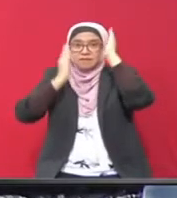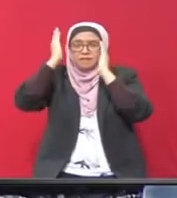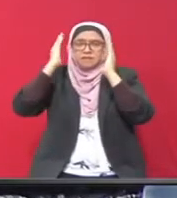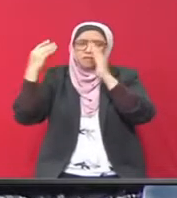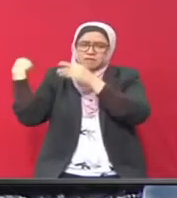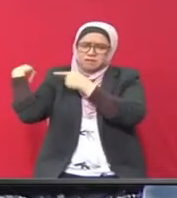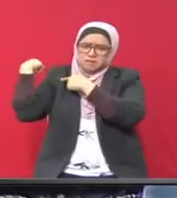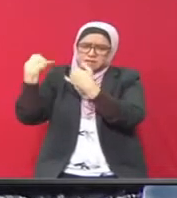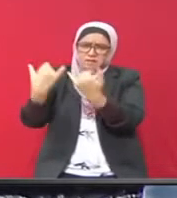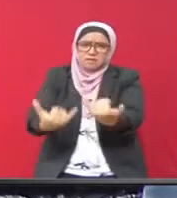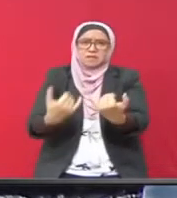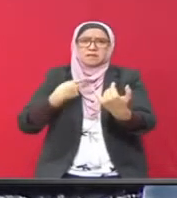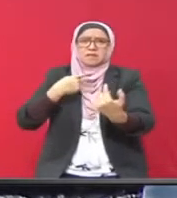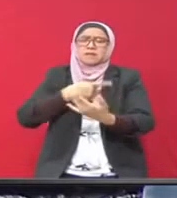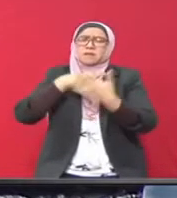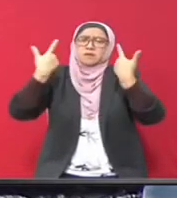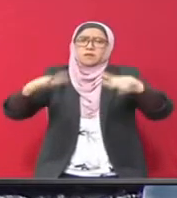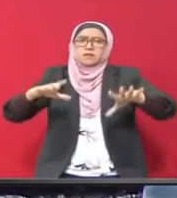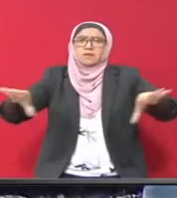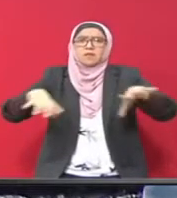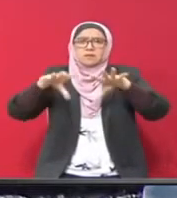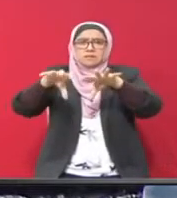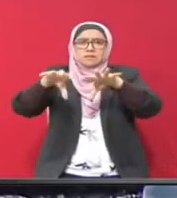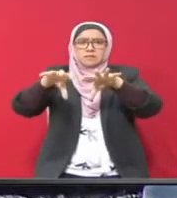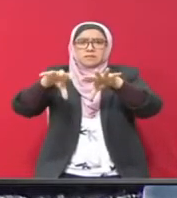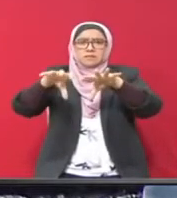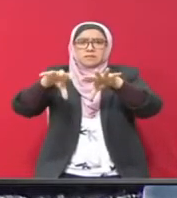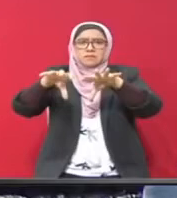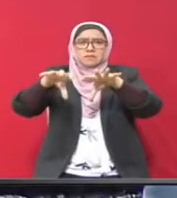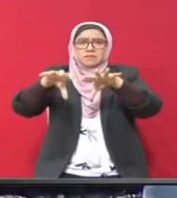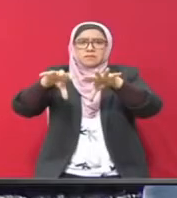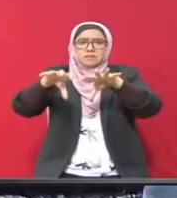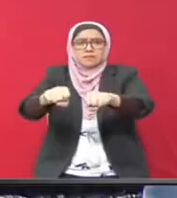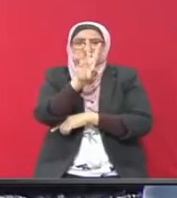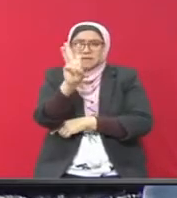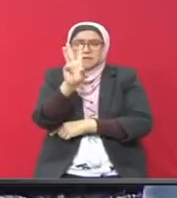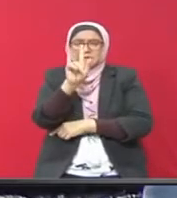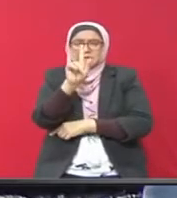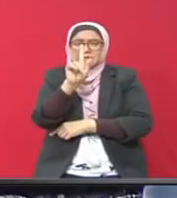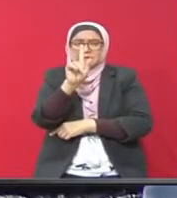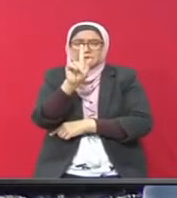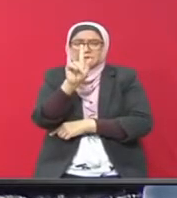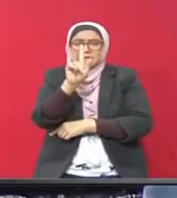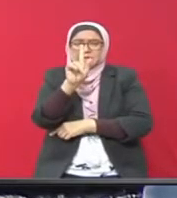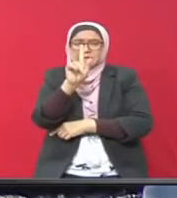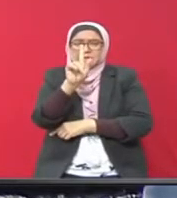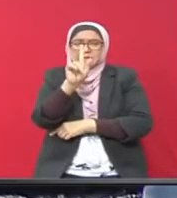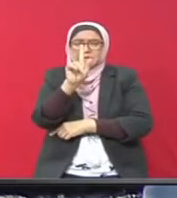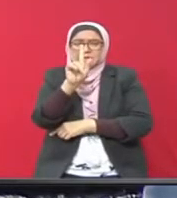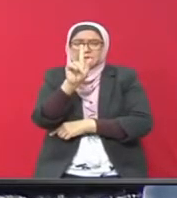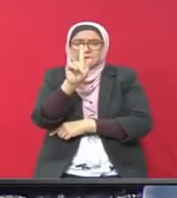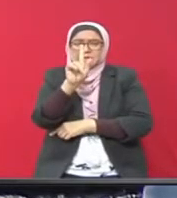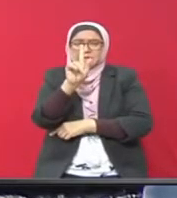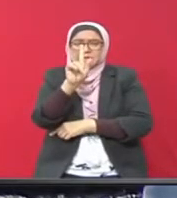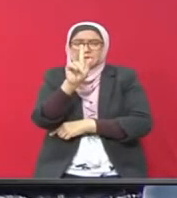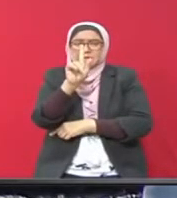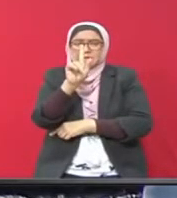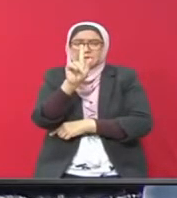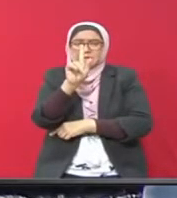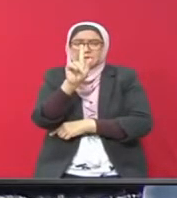tangkapan atau sejumlah 476 kiss telah dibaca saat di bawah atap